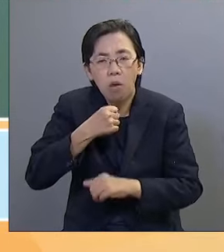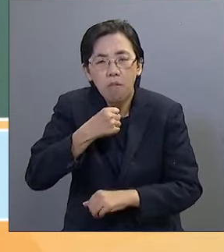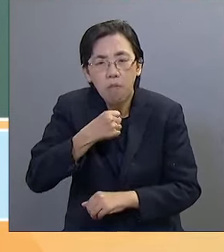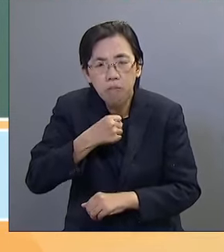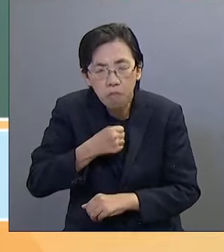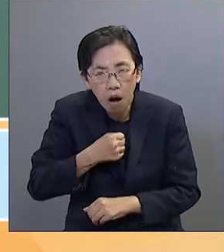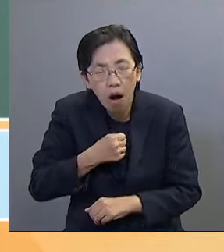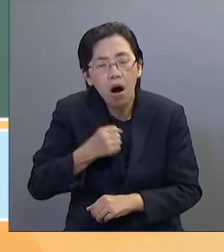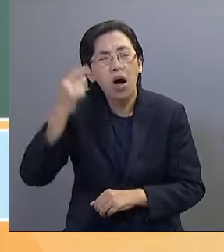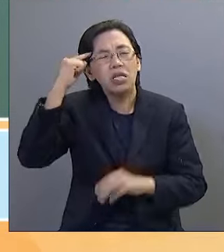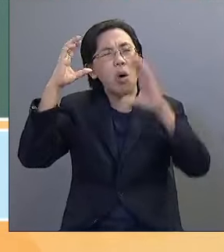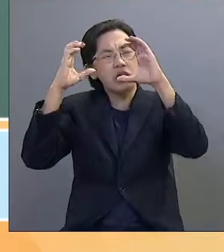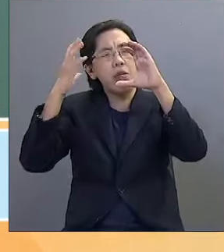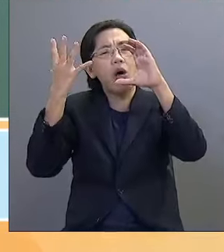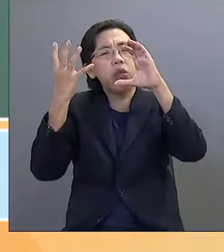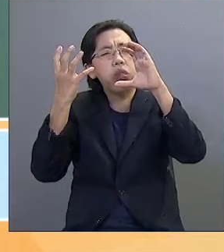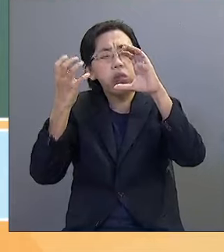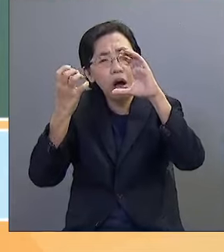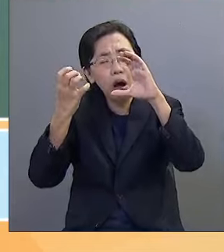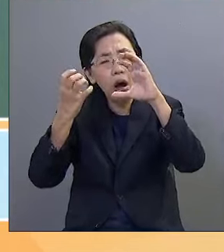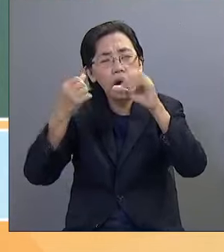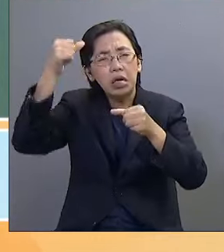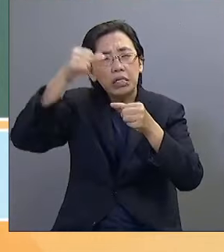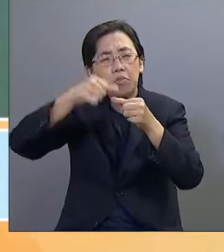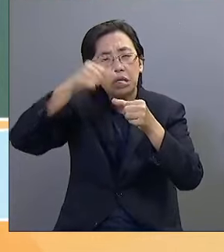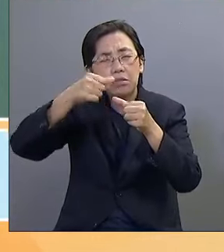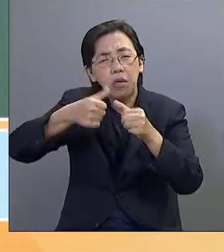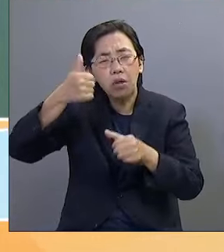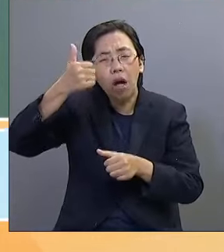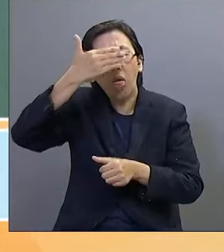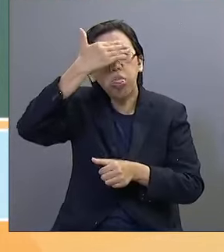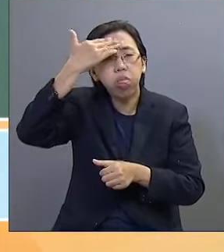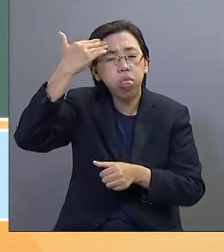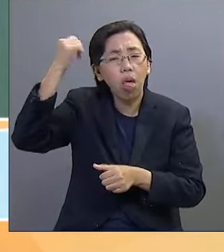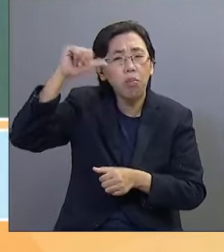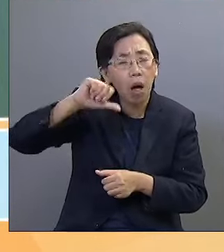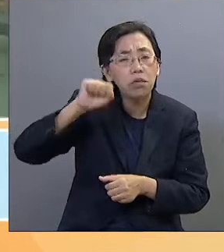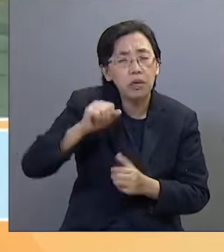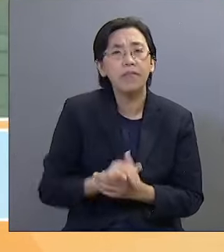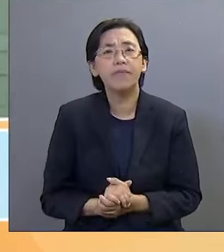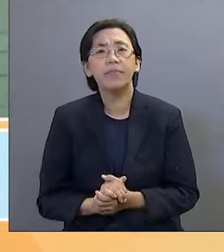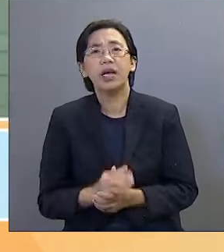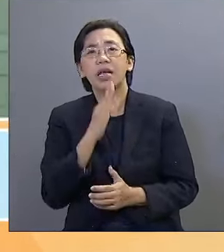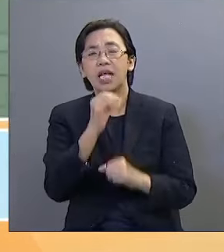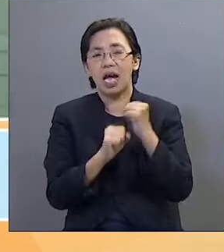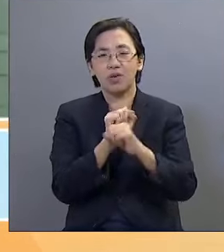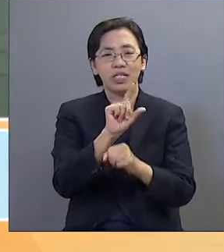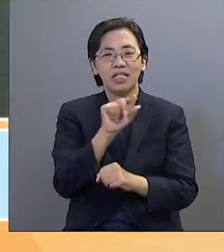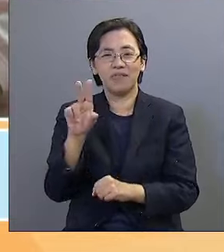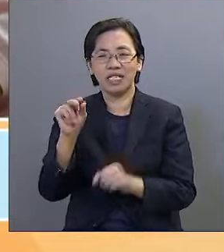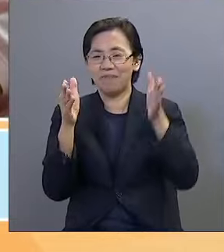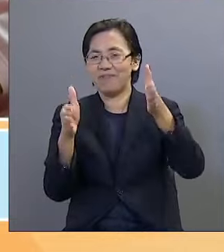เป็นโรคสมองเสื่อมหรืออัลไซเมอร์ได้ทุกคนเหรอครับอาจารย์ฮะ อยู่ที่ว่าเราทำอะไรไว้ตั้งแต่ตอน20-30